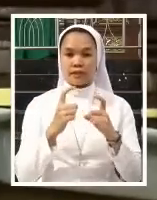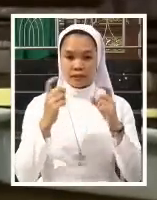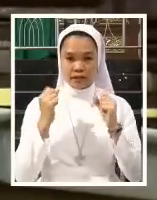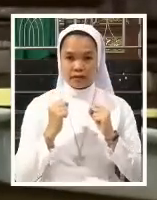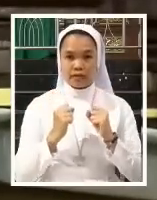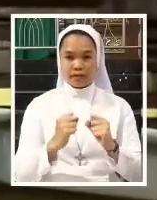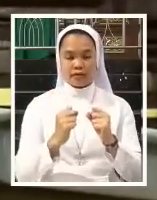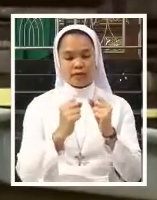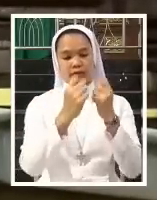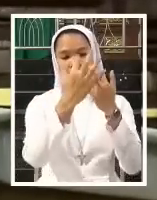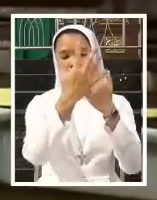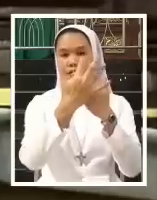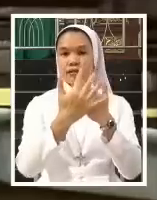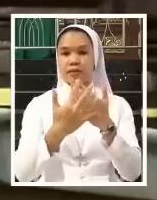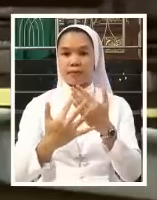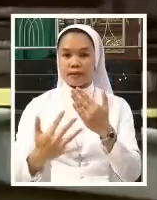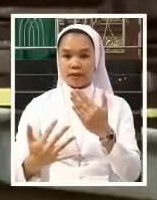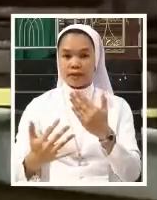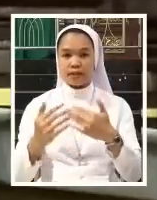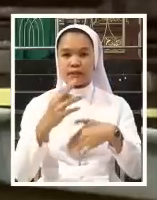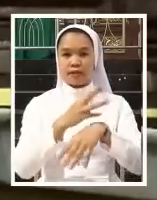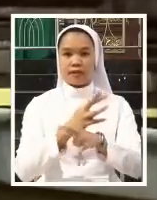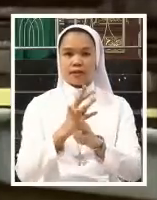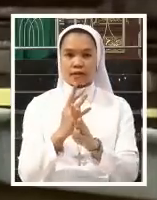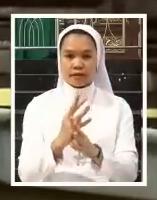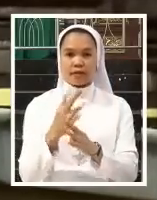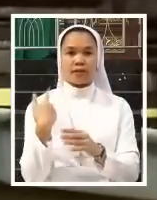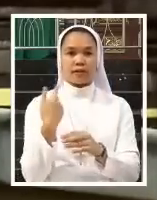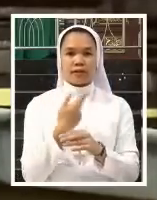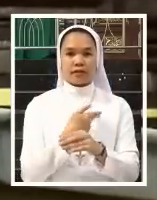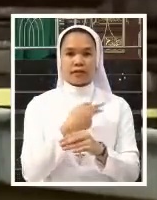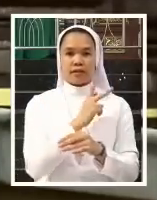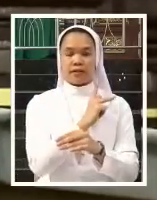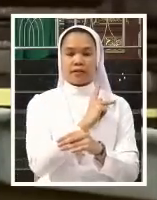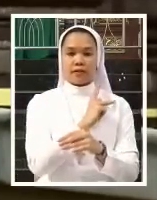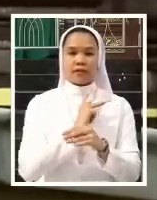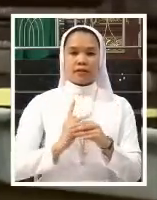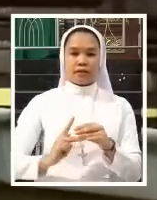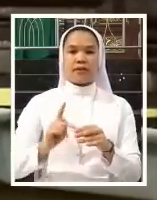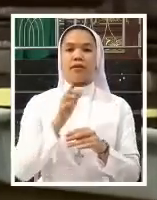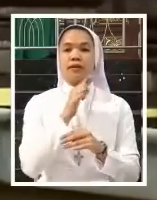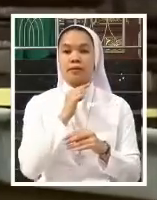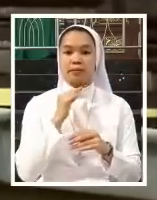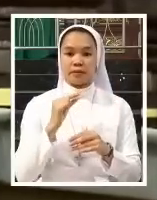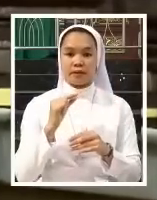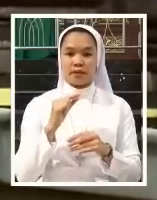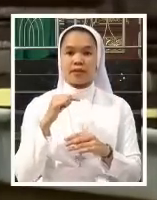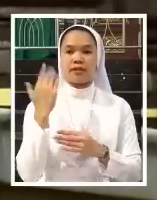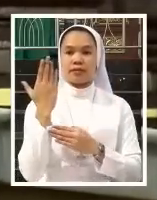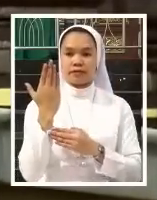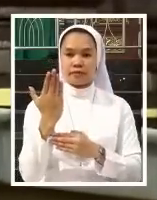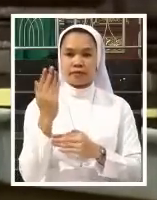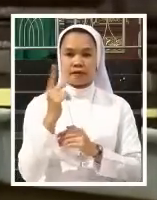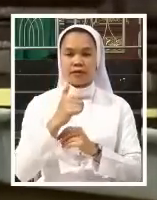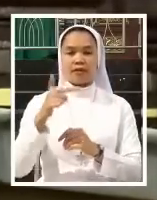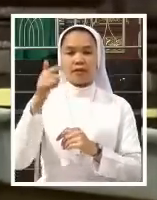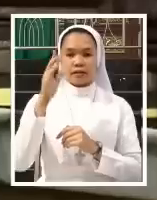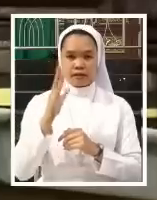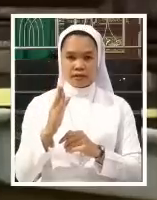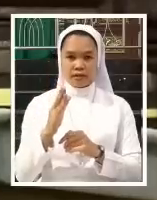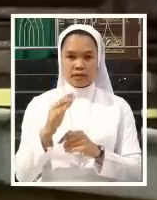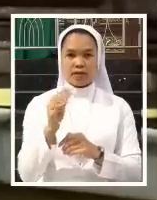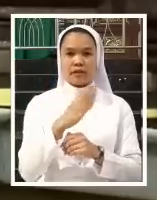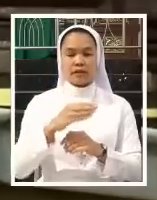dugo, asin ginigibong kahadean, mga padi para sa iyang Diyos asin Ama.